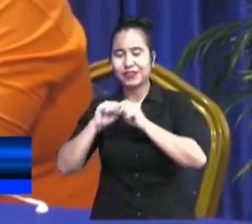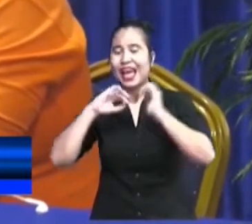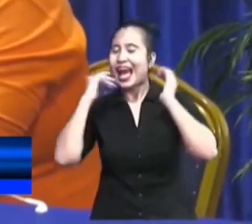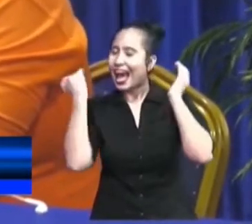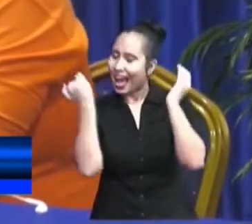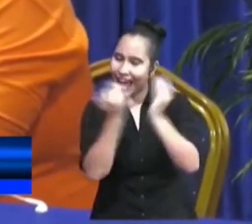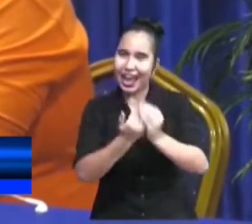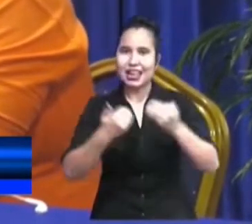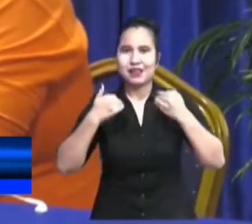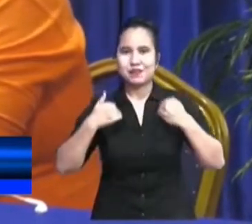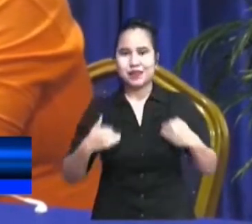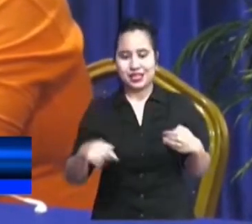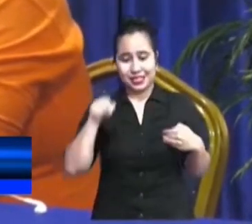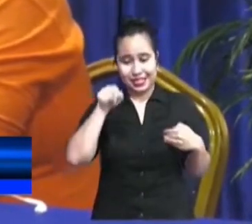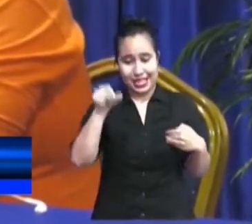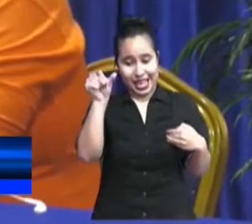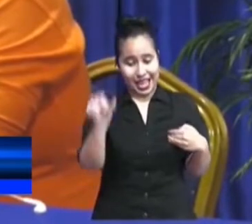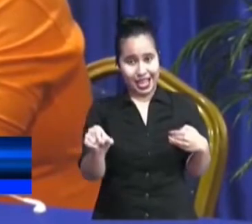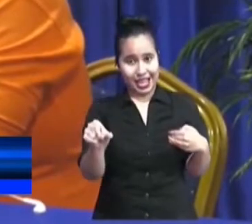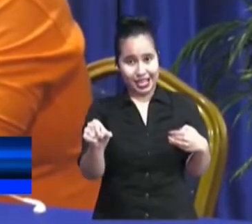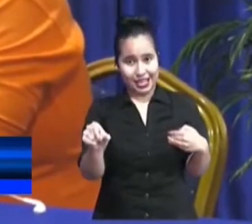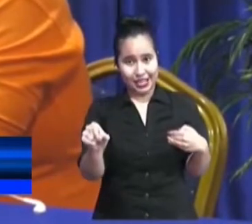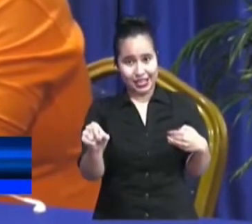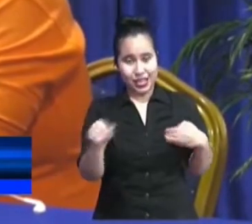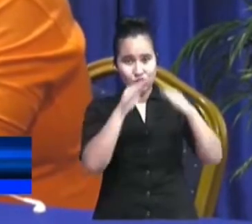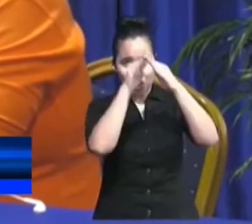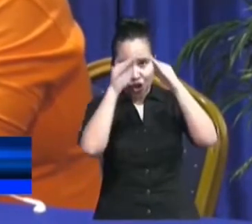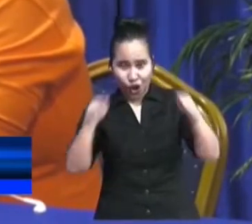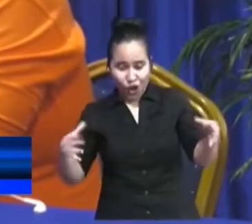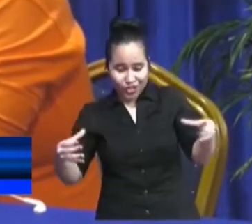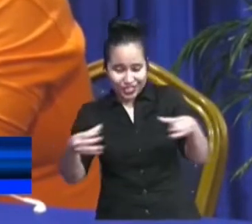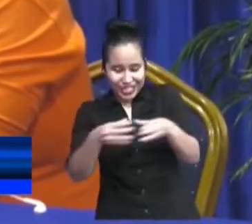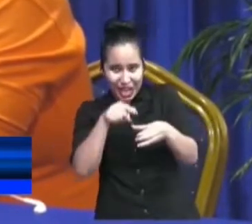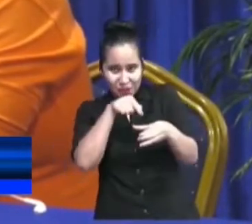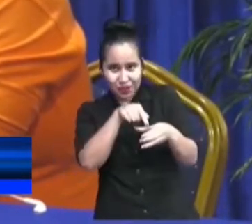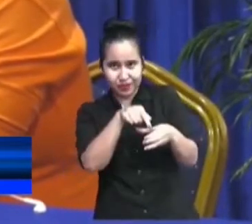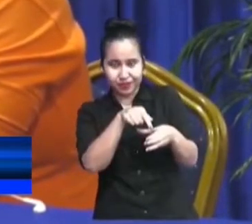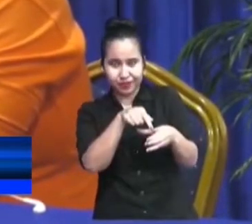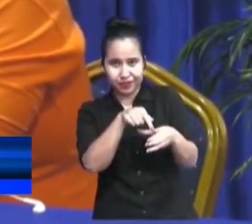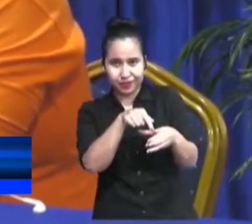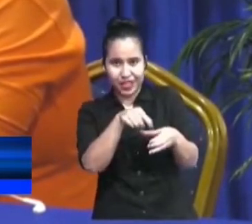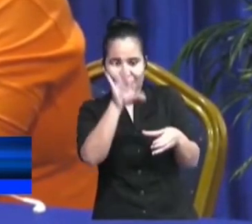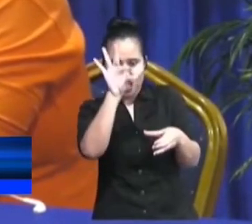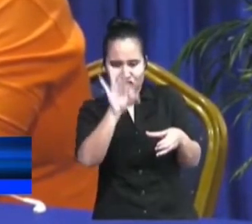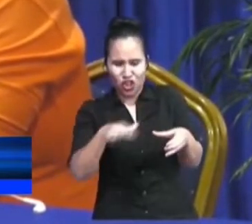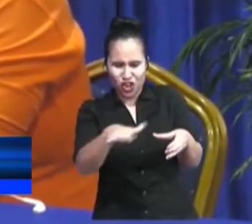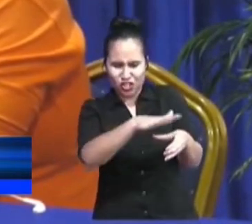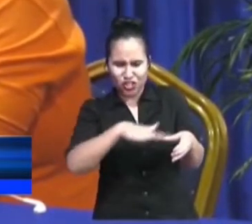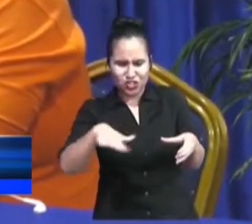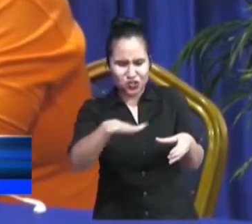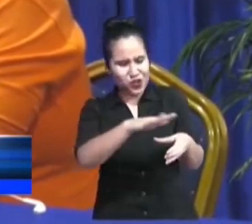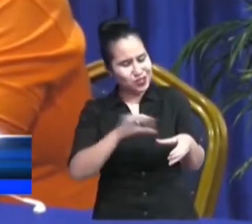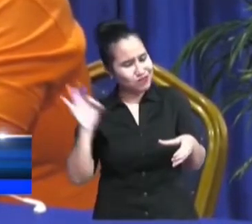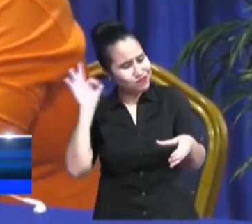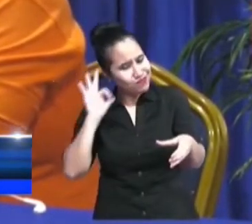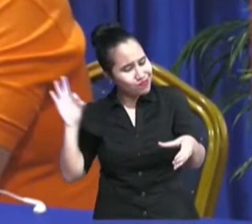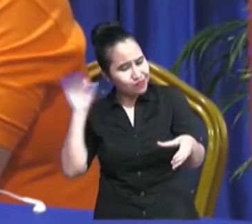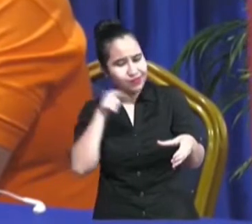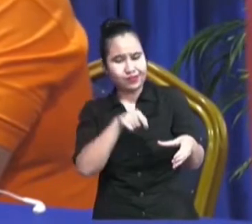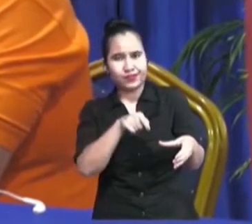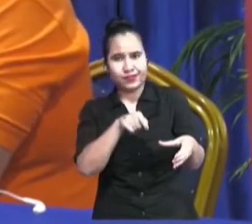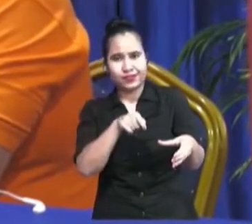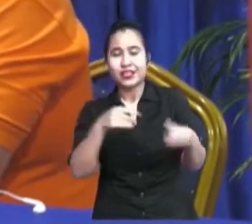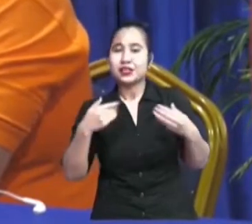hij in het huis samen zat en de thuissituatie was zodanig dat we